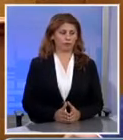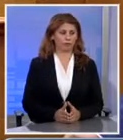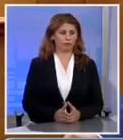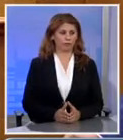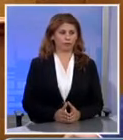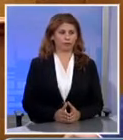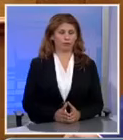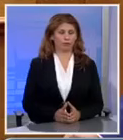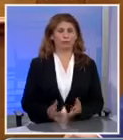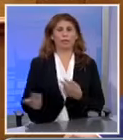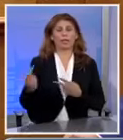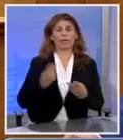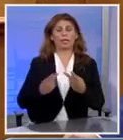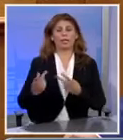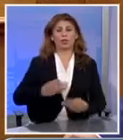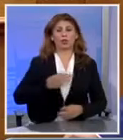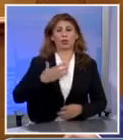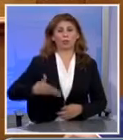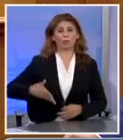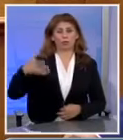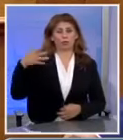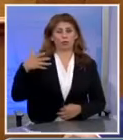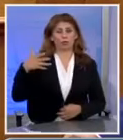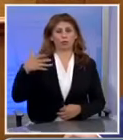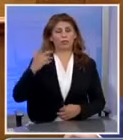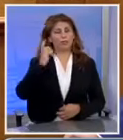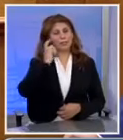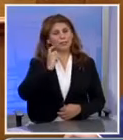μας κατηγόρησε ο κ. Μητσοτάκης για καιροσκοπισμό.